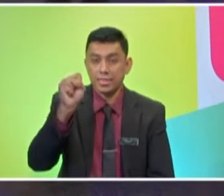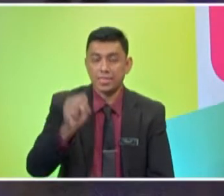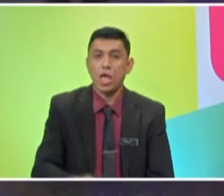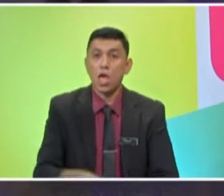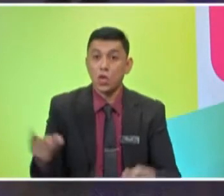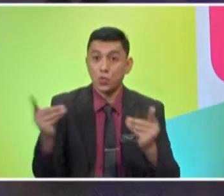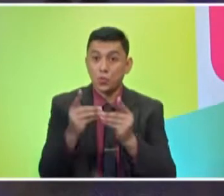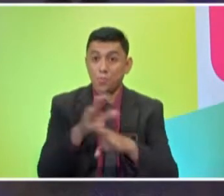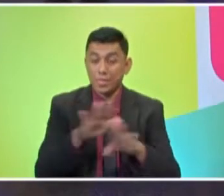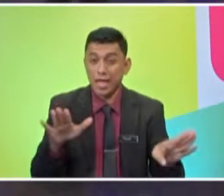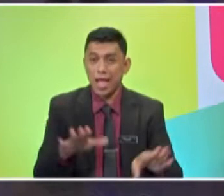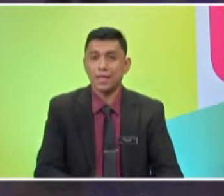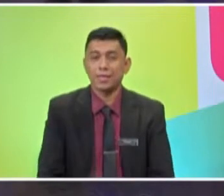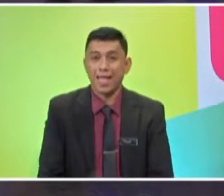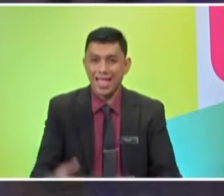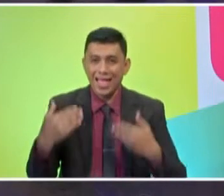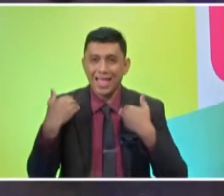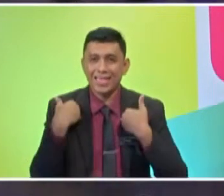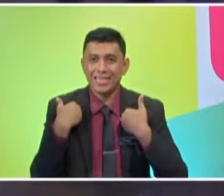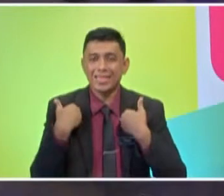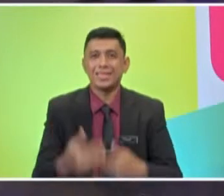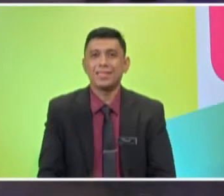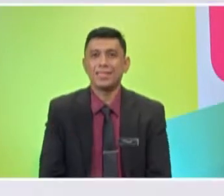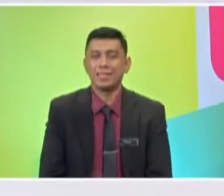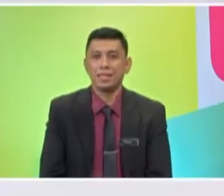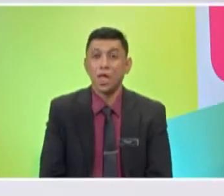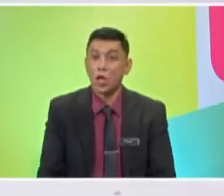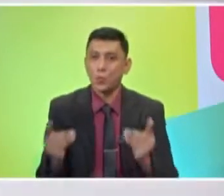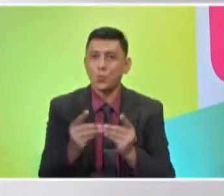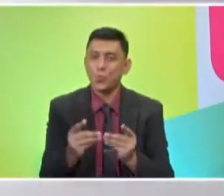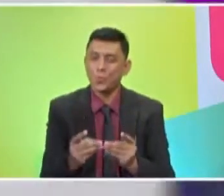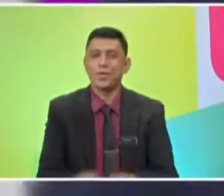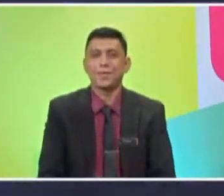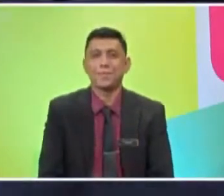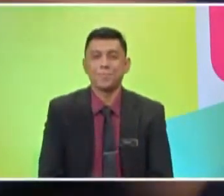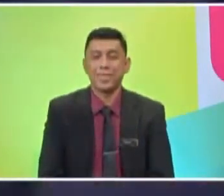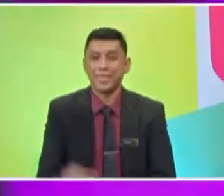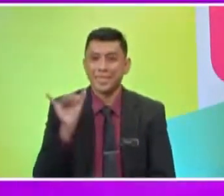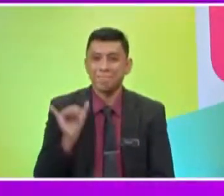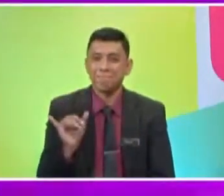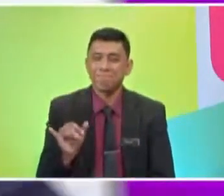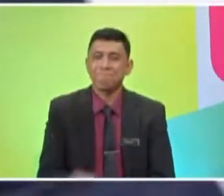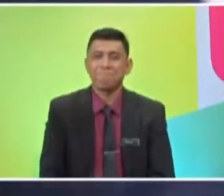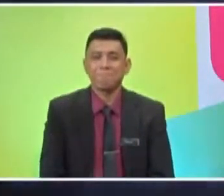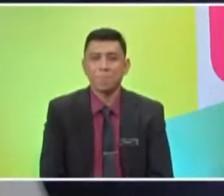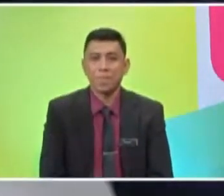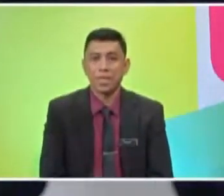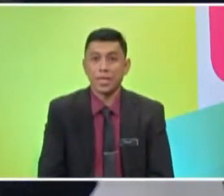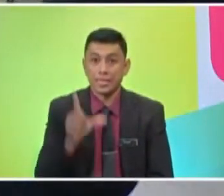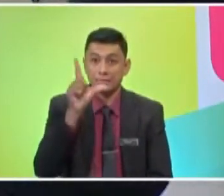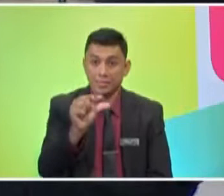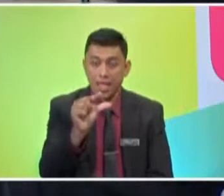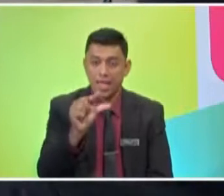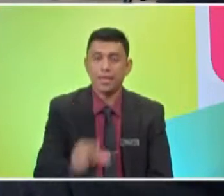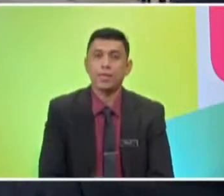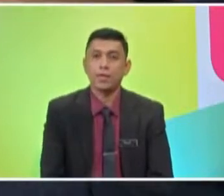Lance. Ambulance. Ada cikgu, ada. Jumpa pun. Ada. Yeay. Okey, kita tampak ke sini cikgu.